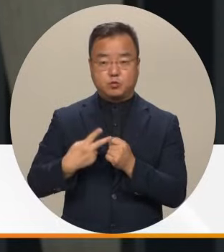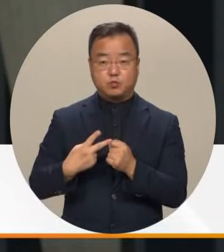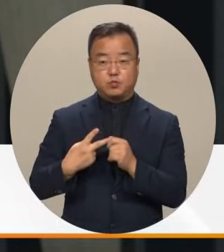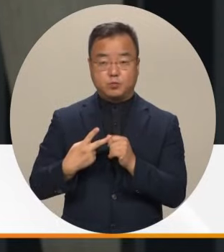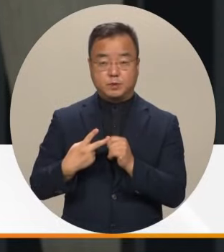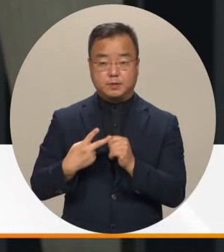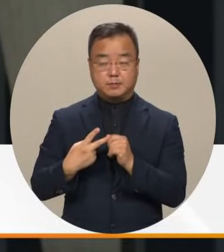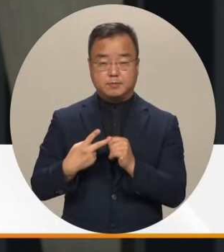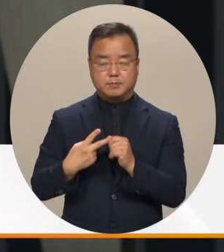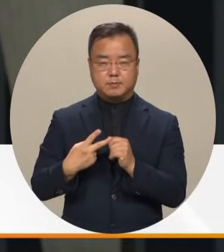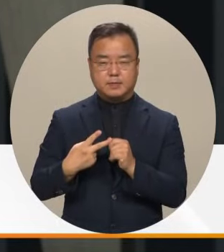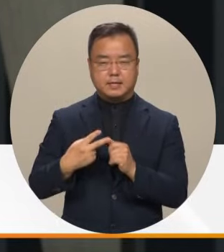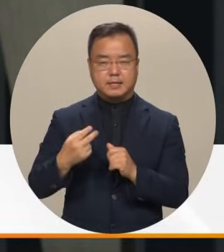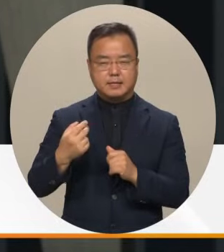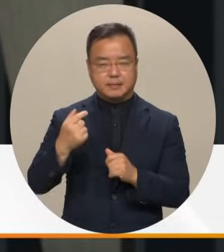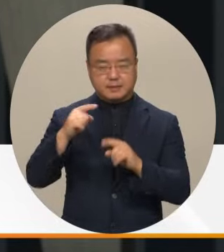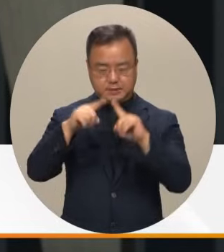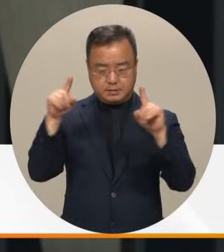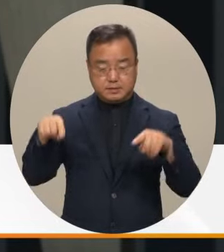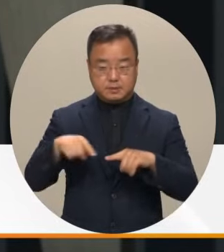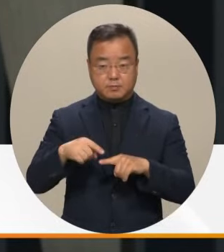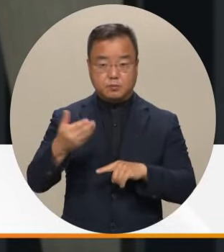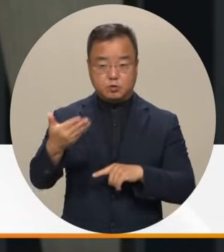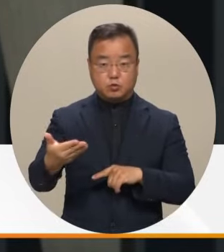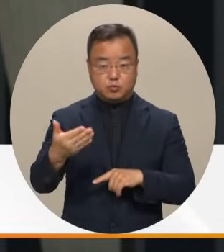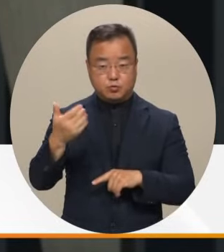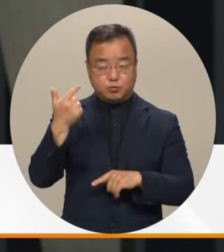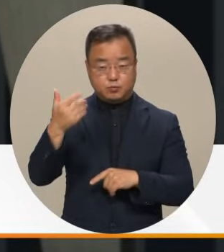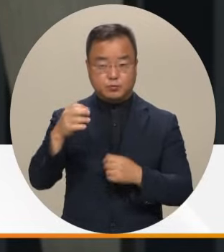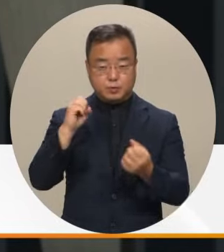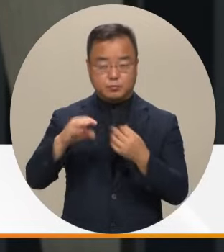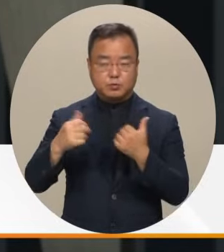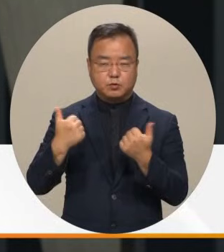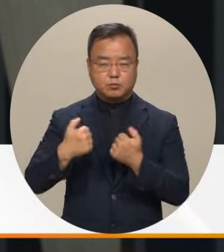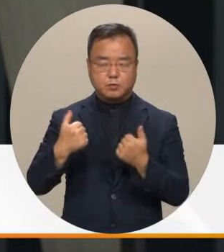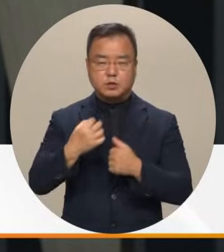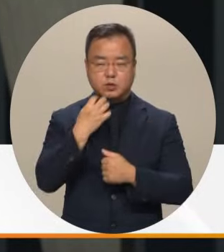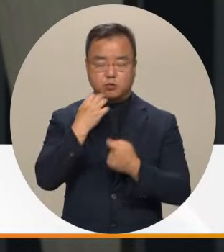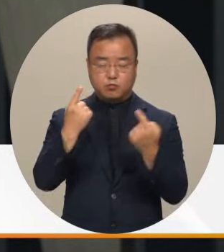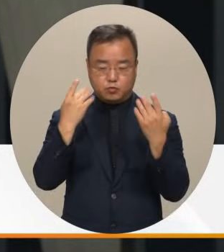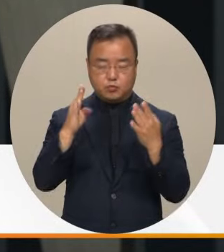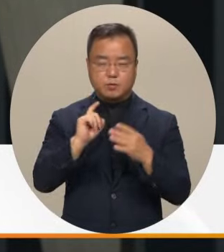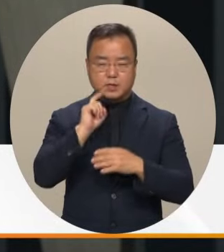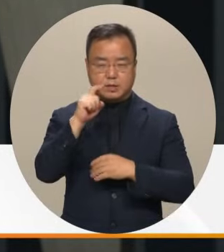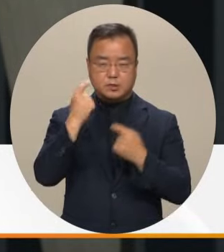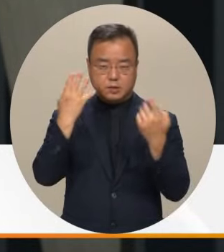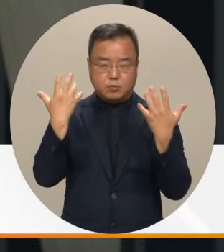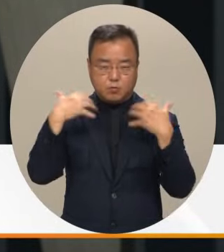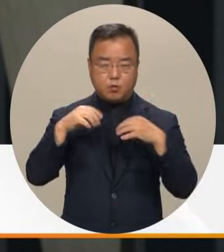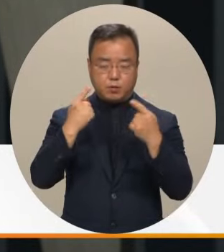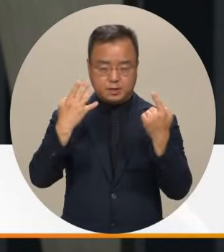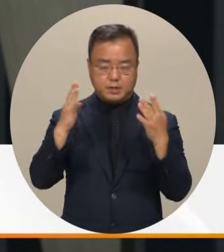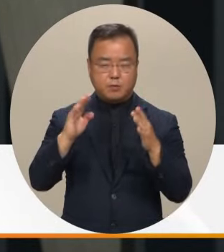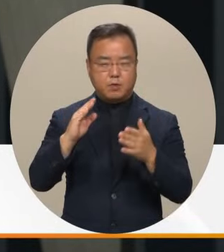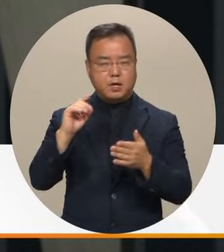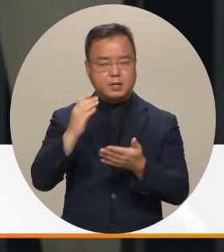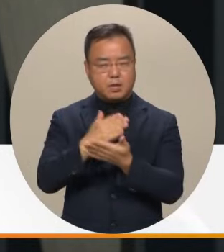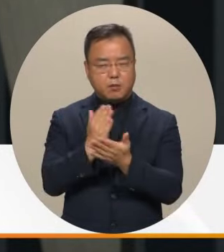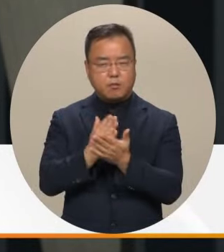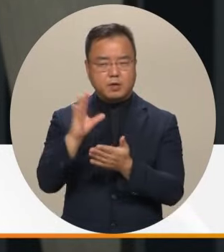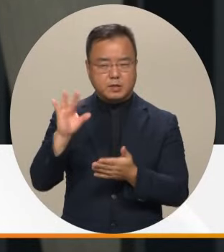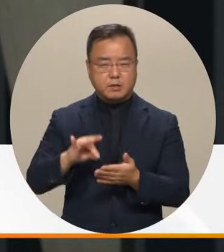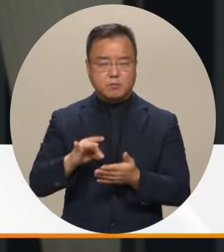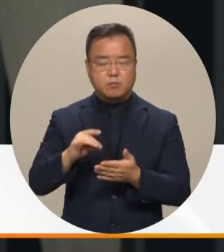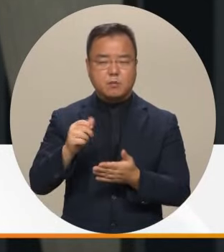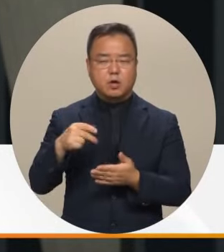이제 제시후 면접이 있습니다 서울대 일반 전형이나 연산대 활동 우수 그다음에 뭐 고려대 계열 역 성균관대 과학